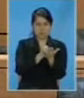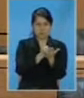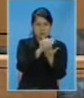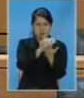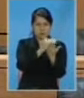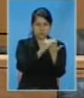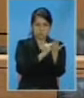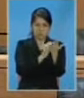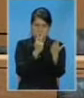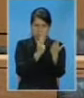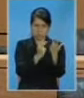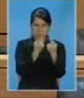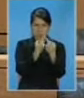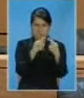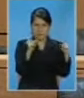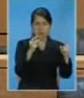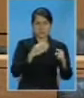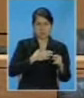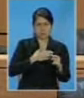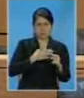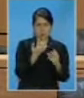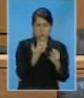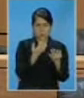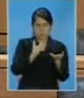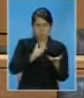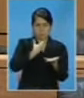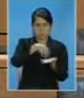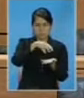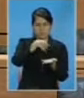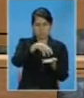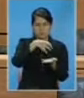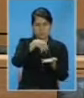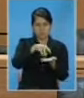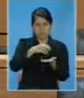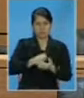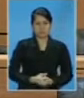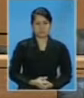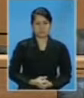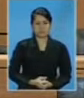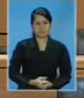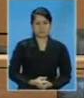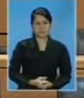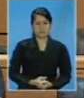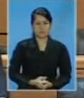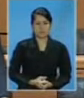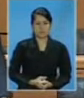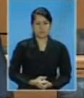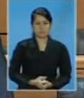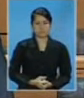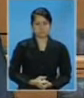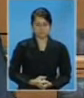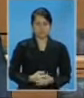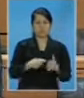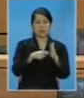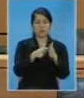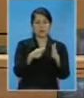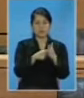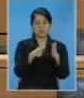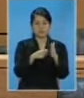ที่ค่อนข้างที่จะแปลกเดี๋ยวผมจะนำเรียนต่อที่ประชุมได้ทราบอย่างนี้ครับท่านประธานฮะที่จริงเหตุผลในการ